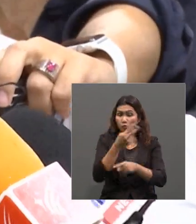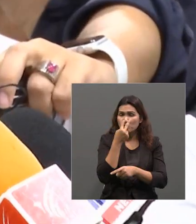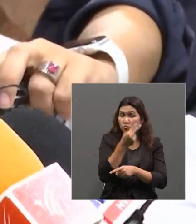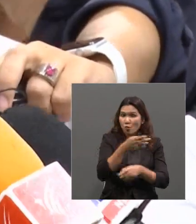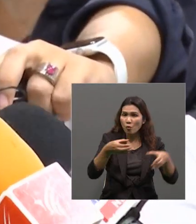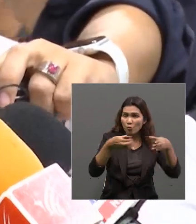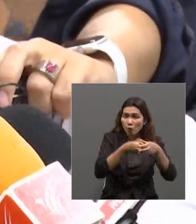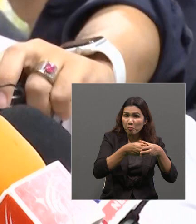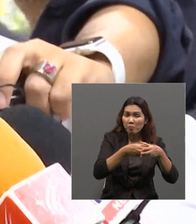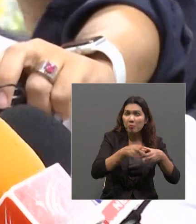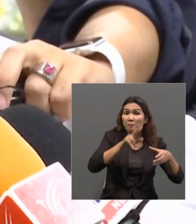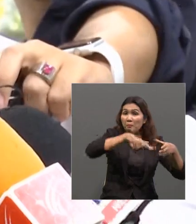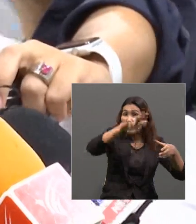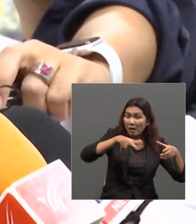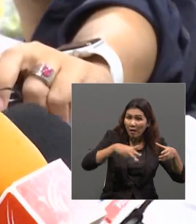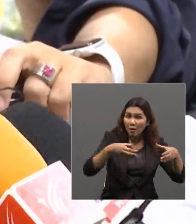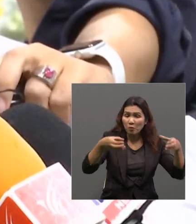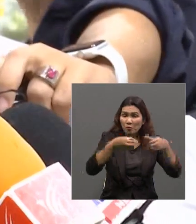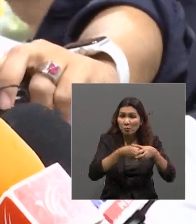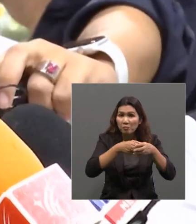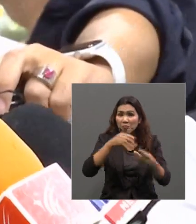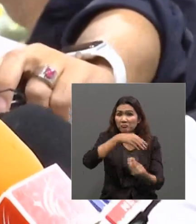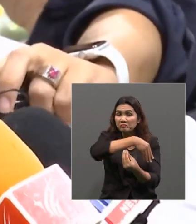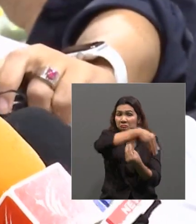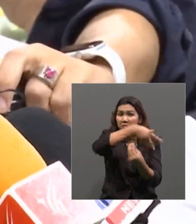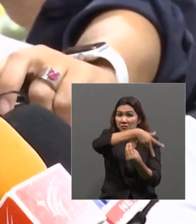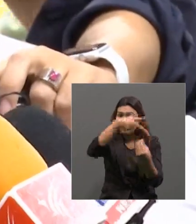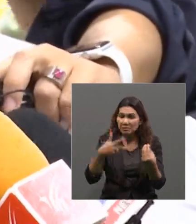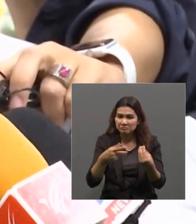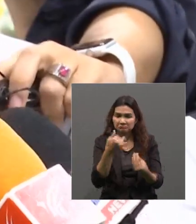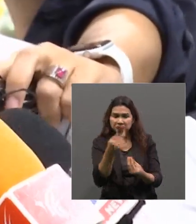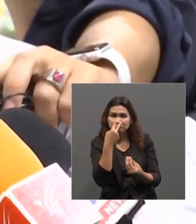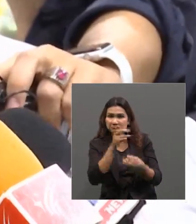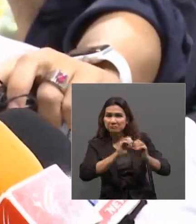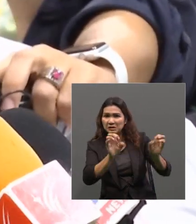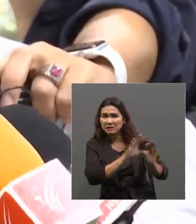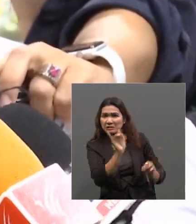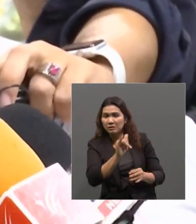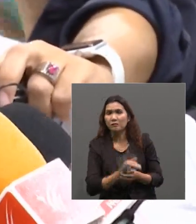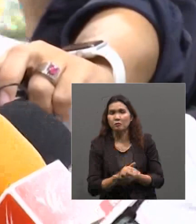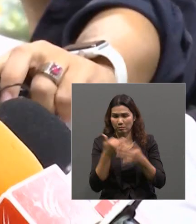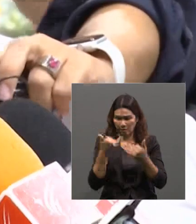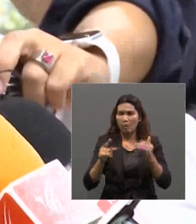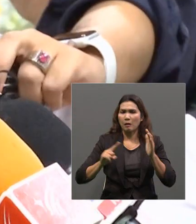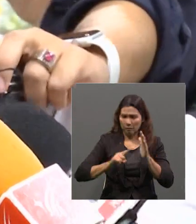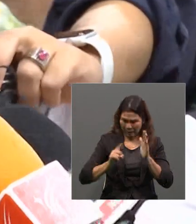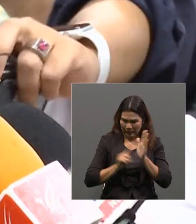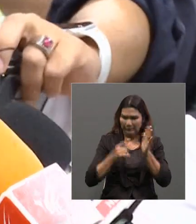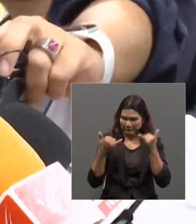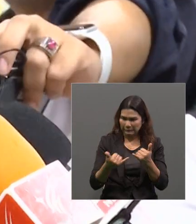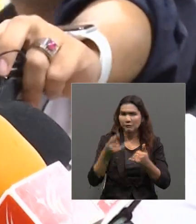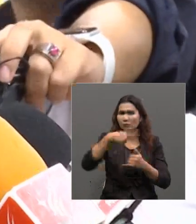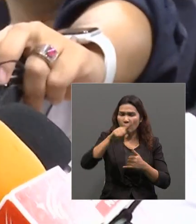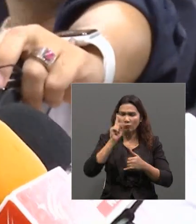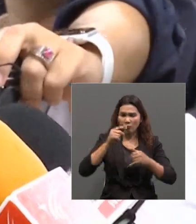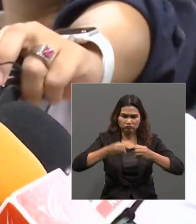ยและพรรคพลังประชารัฐที่ยังไม่มีความชัดเจนครั้งนี้เป็นอีก1ครั้งของการอภิปรายใหญ่จึงขอให้ทุกคนสำนึก